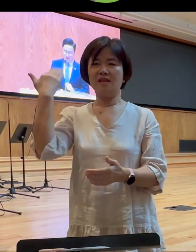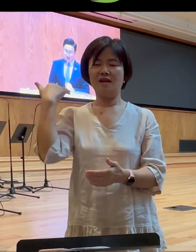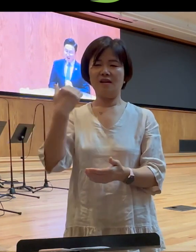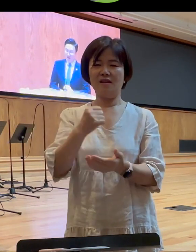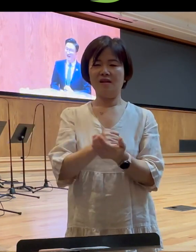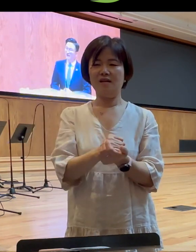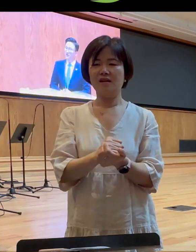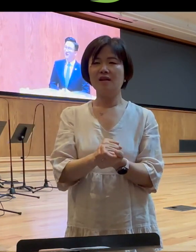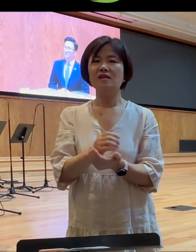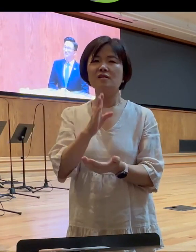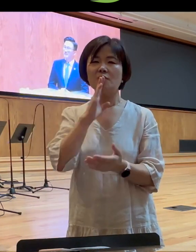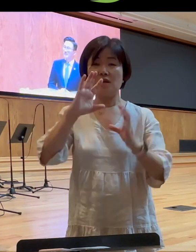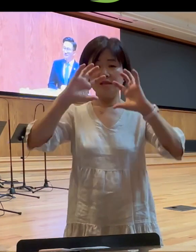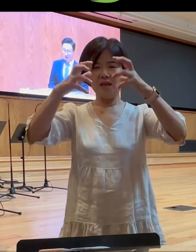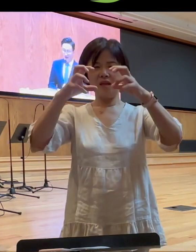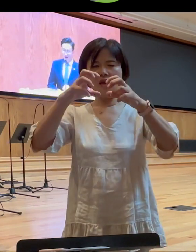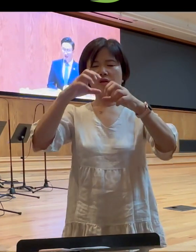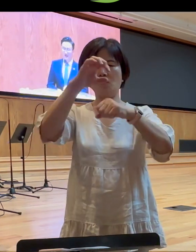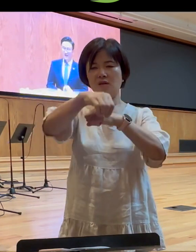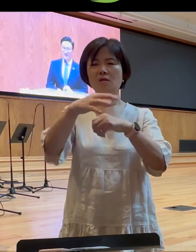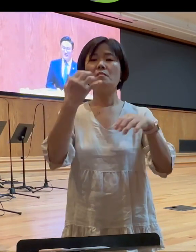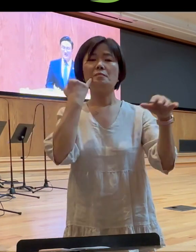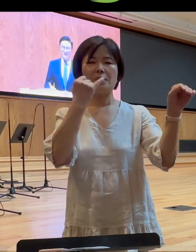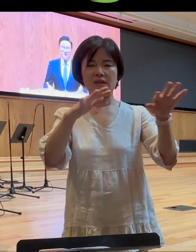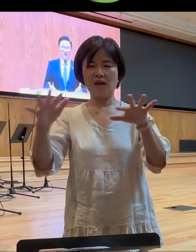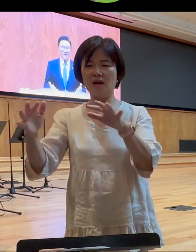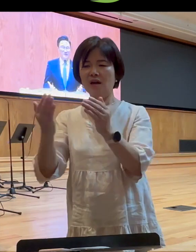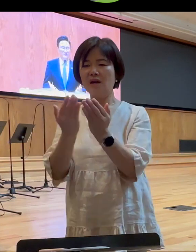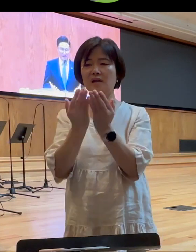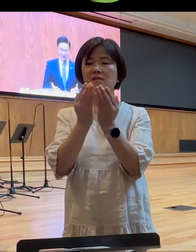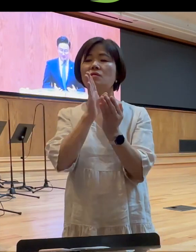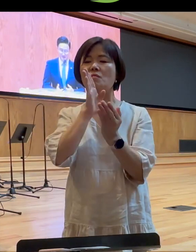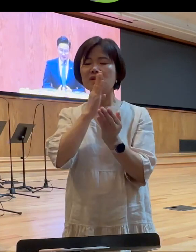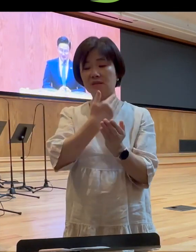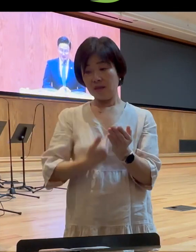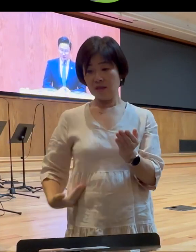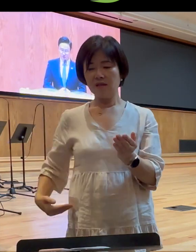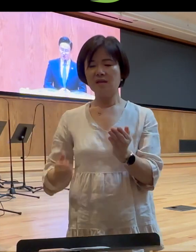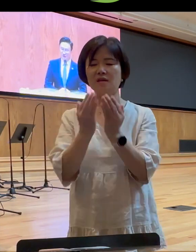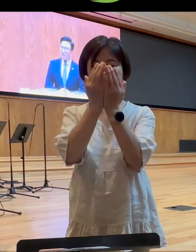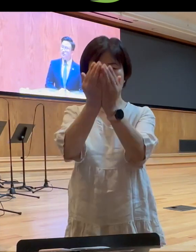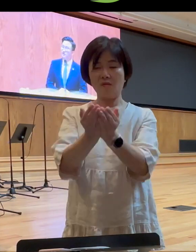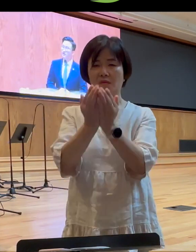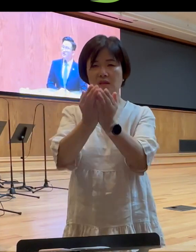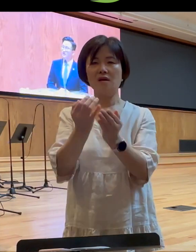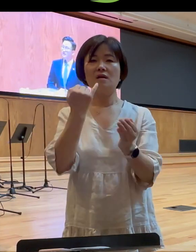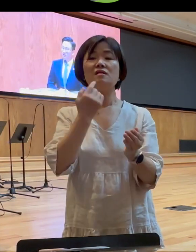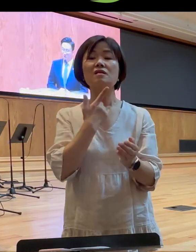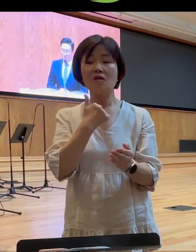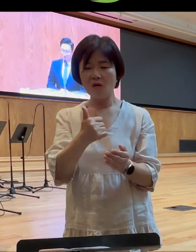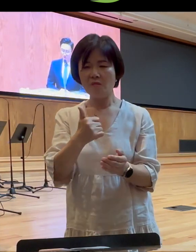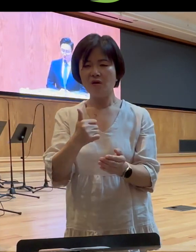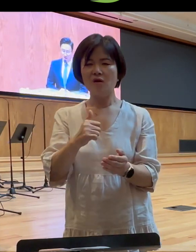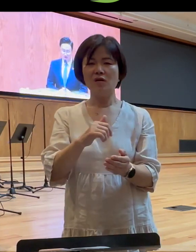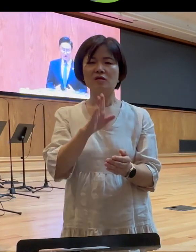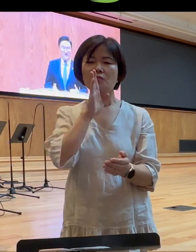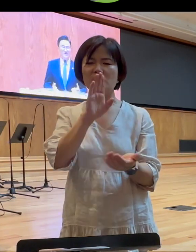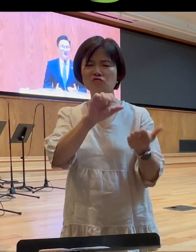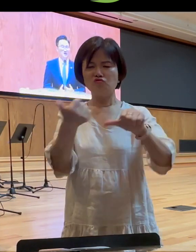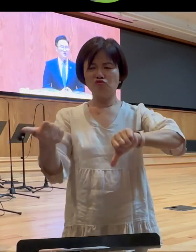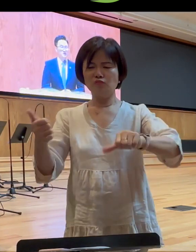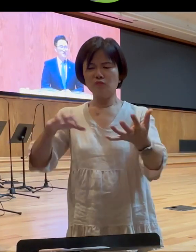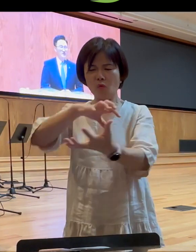근동의 세계관에서 이 바다, 제자들이 경험한 이 바다는 죽음과 무질서 그리고 혼돈과